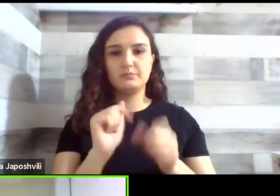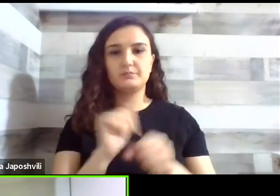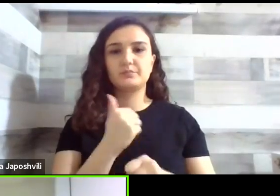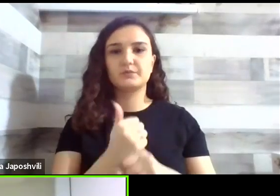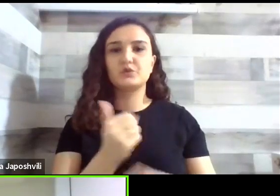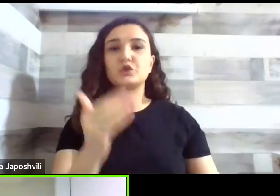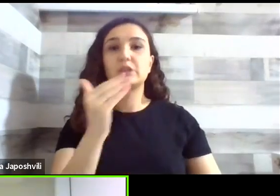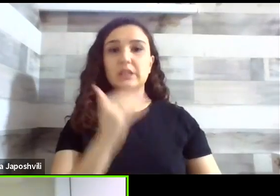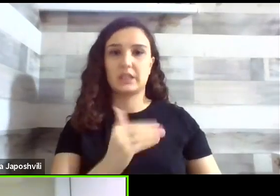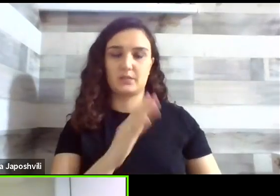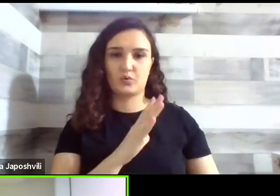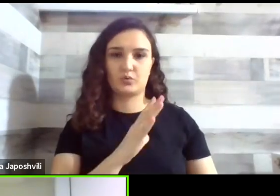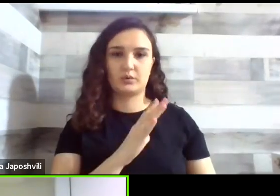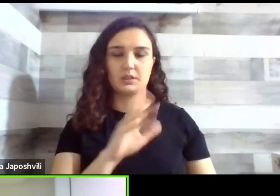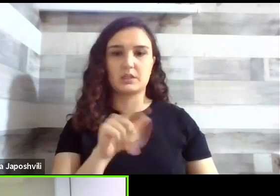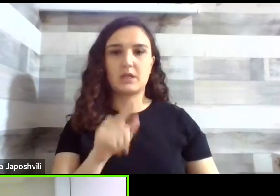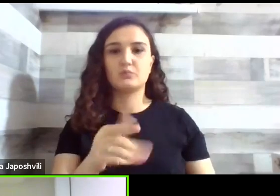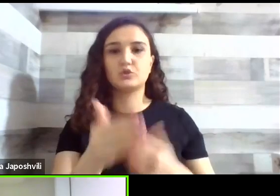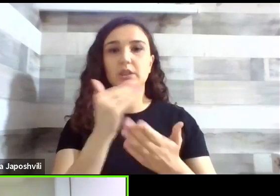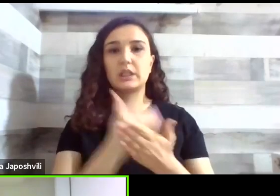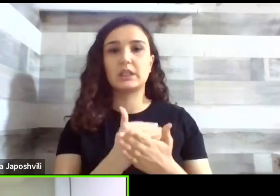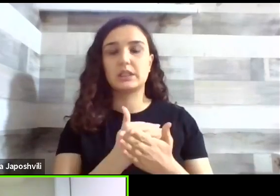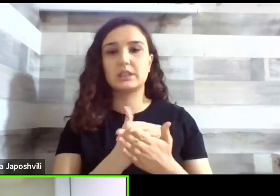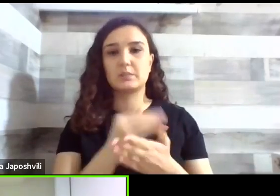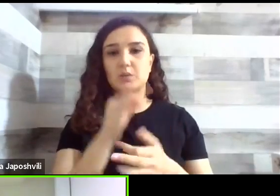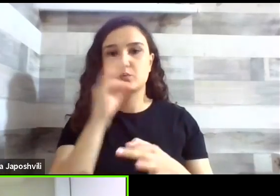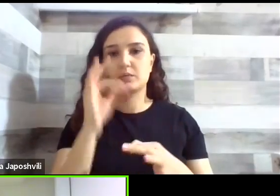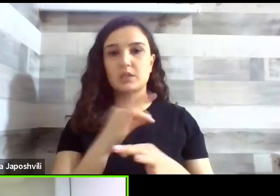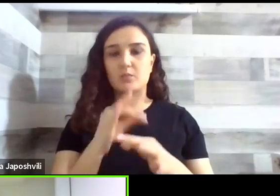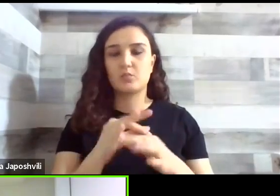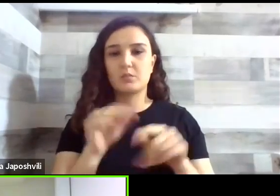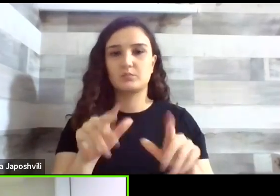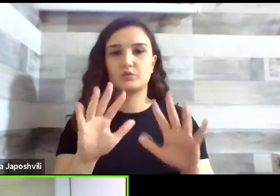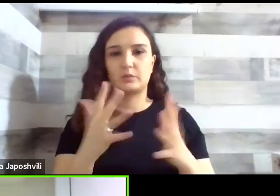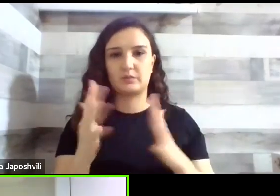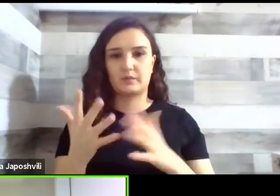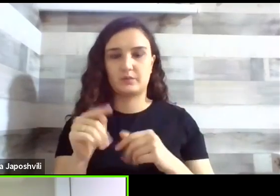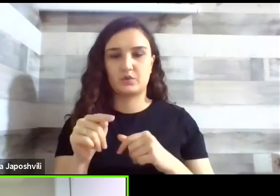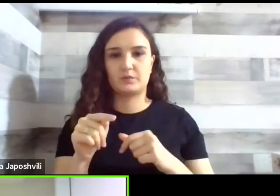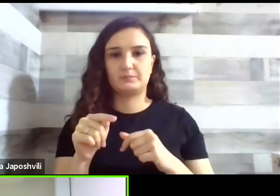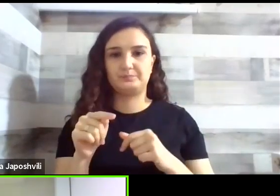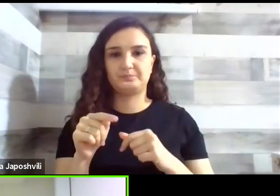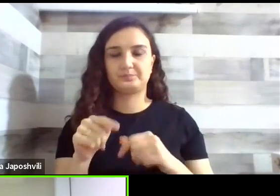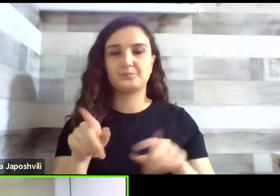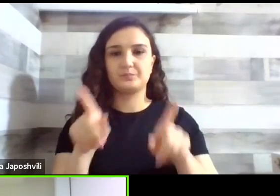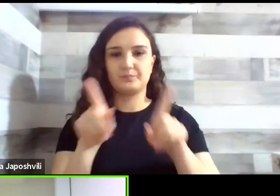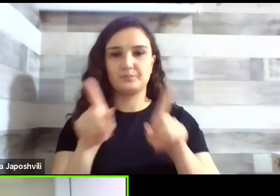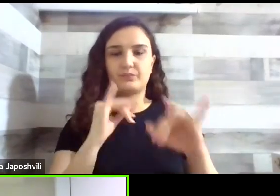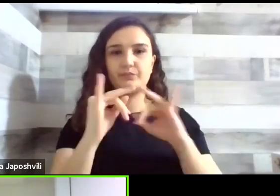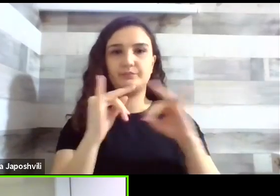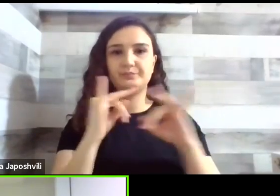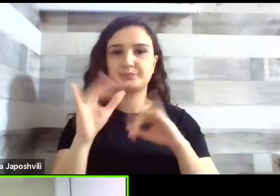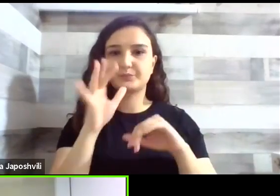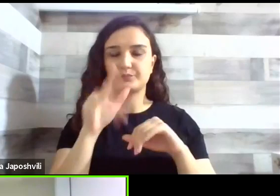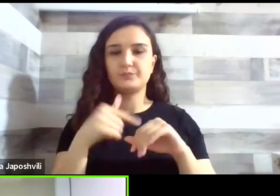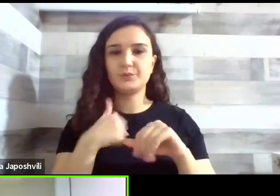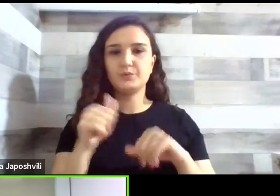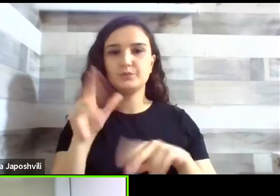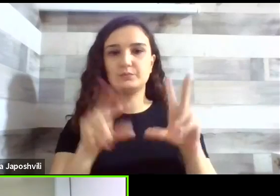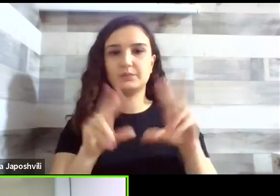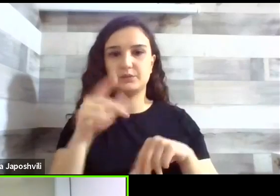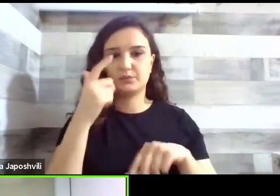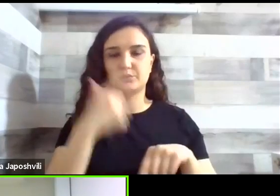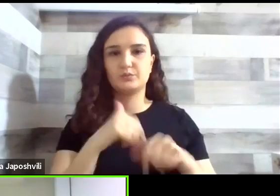შედეგზე გავიდე. და ამ შედეგზე გასვლის პასუხისგებლობა ამ შემთხვევაში ისედაც კონტაქტურის დროს მე როგორც პრაქტიკოსი,